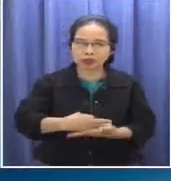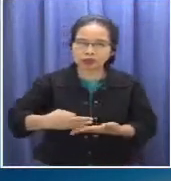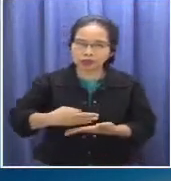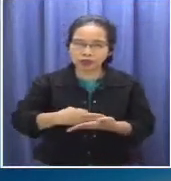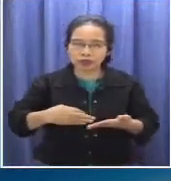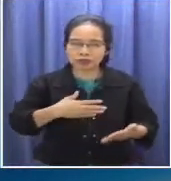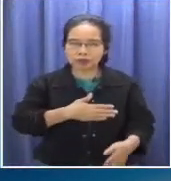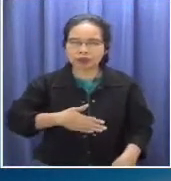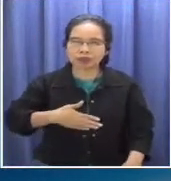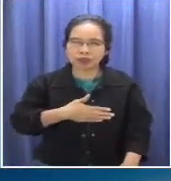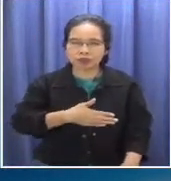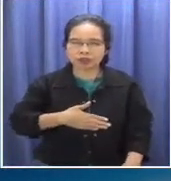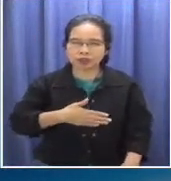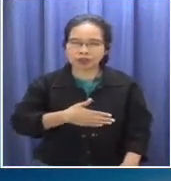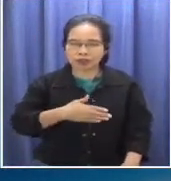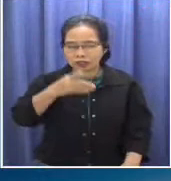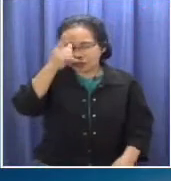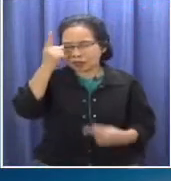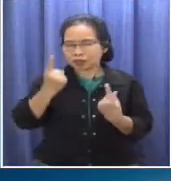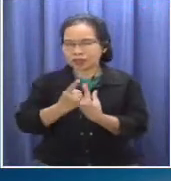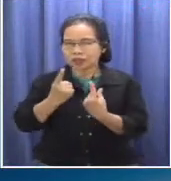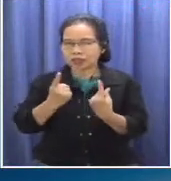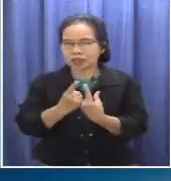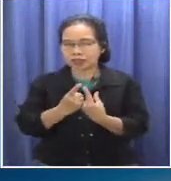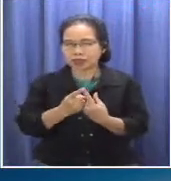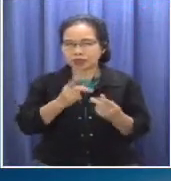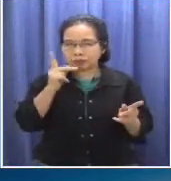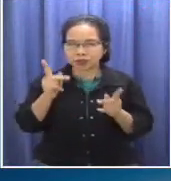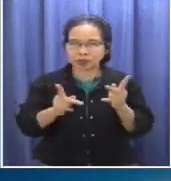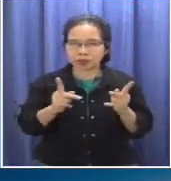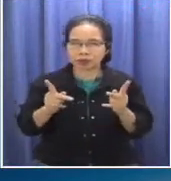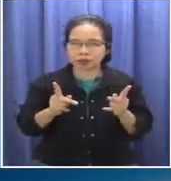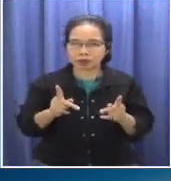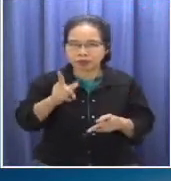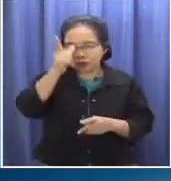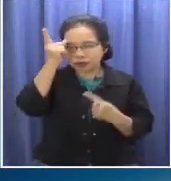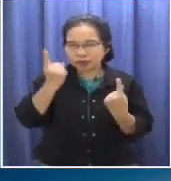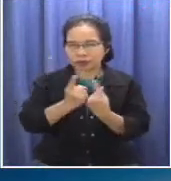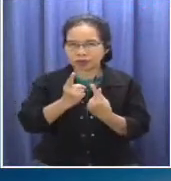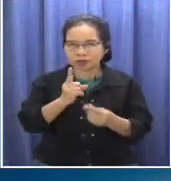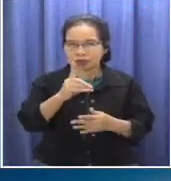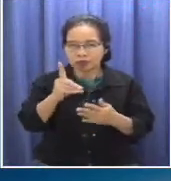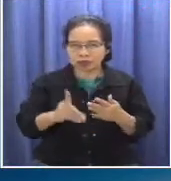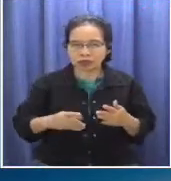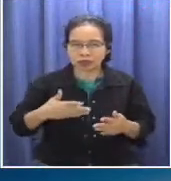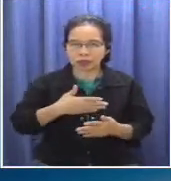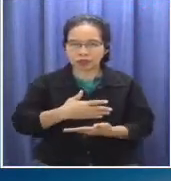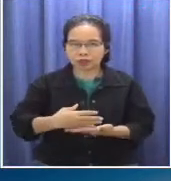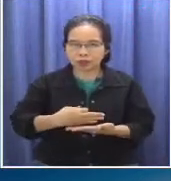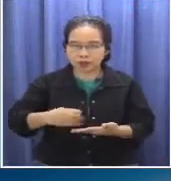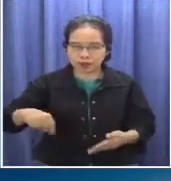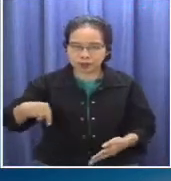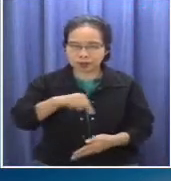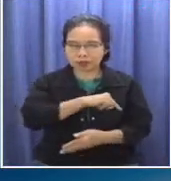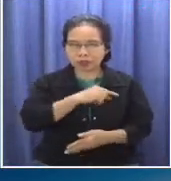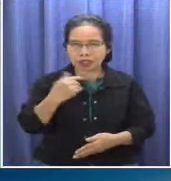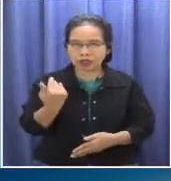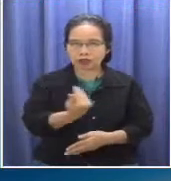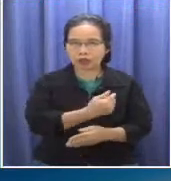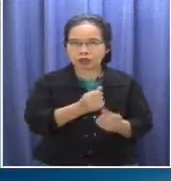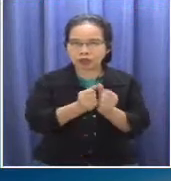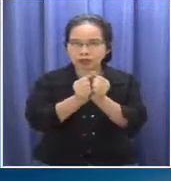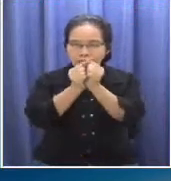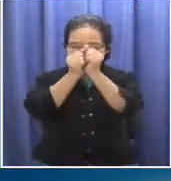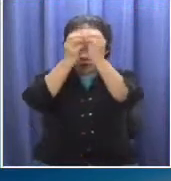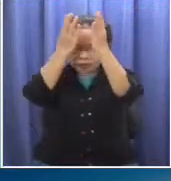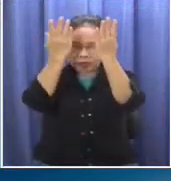kapatawaran sa mga kasalanan na aming nagawa. Patawarin mo po kami, Ama, ngayon